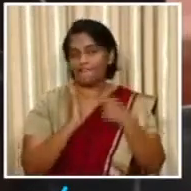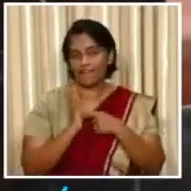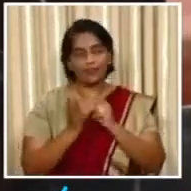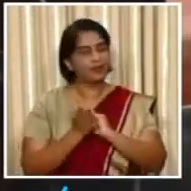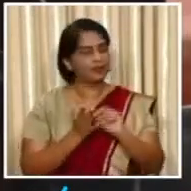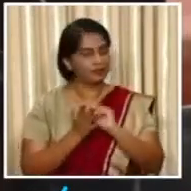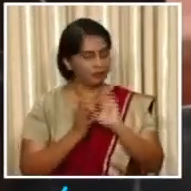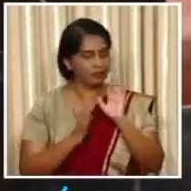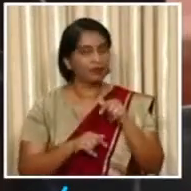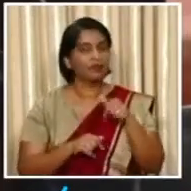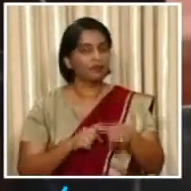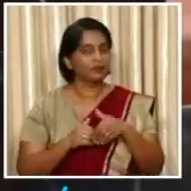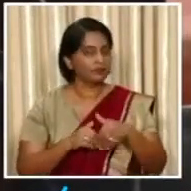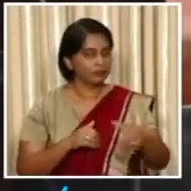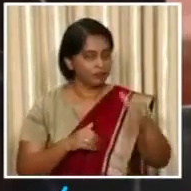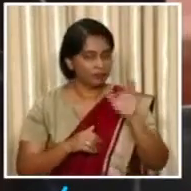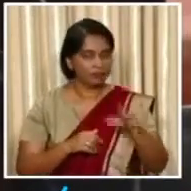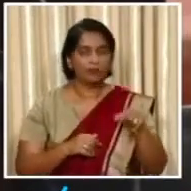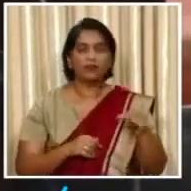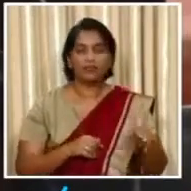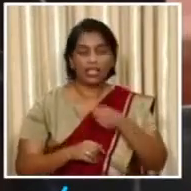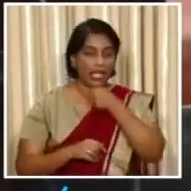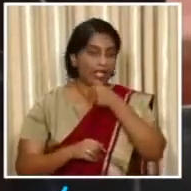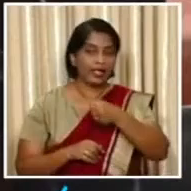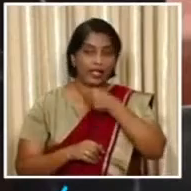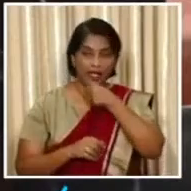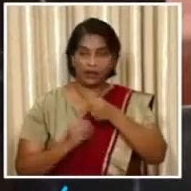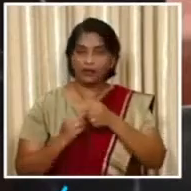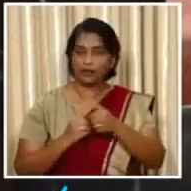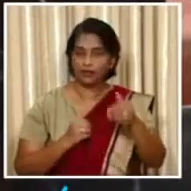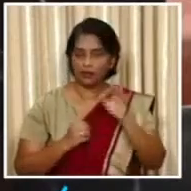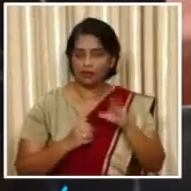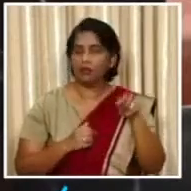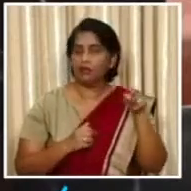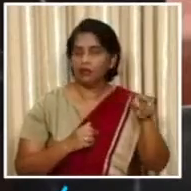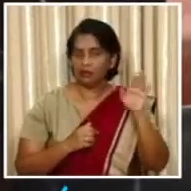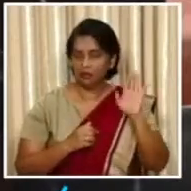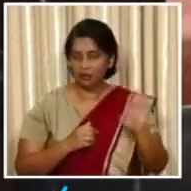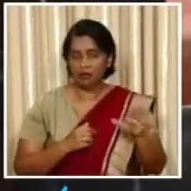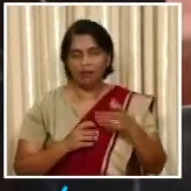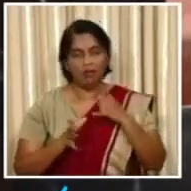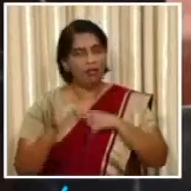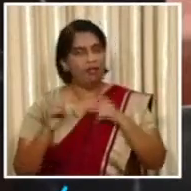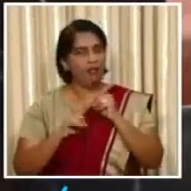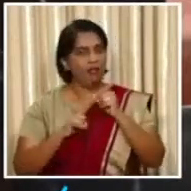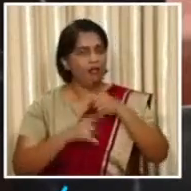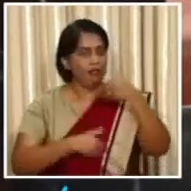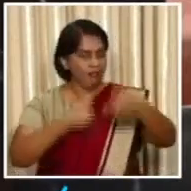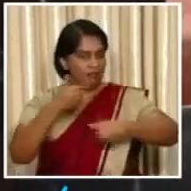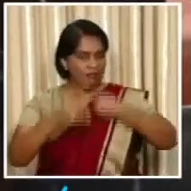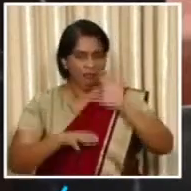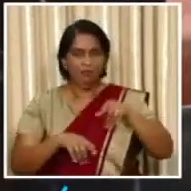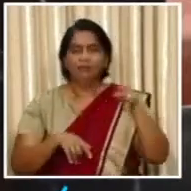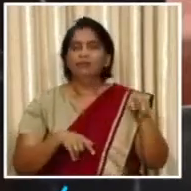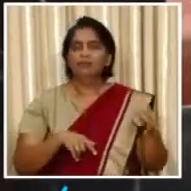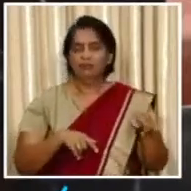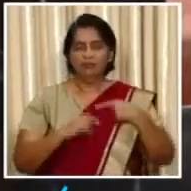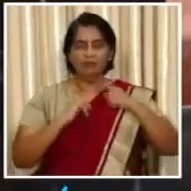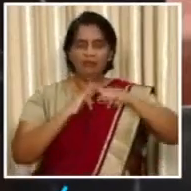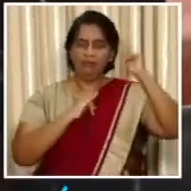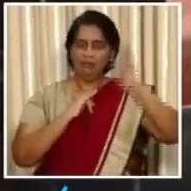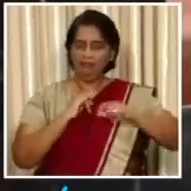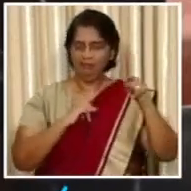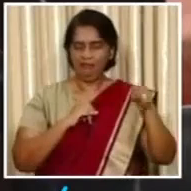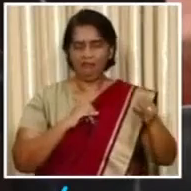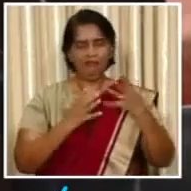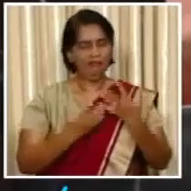போது அவர்களிடம் விண்ணப்பங்கள் கோரப்படும் போது பல்கலைக்கழக பட்டம், அத்துடன்